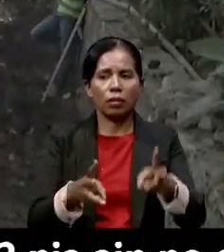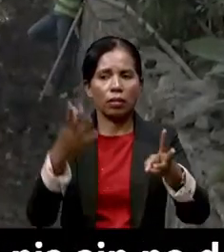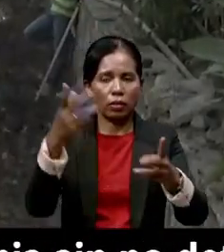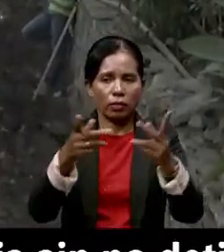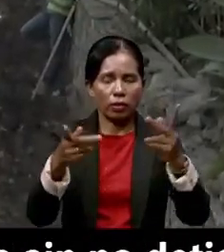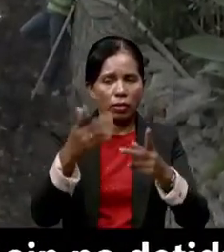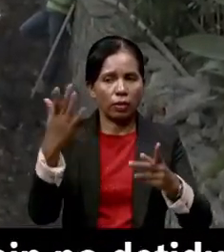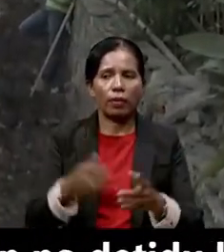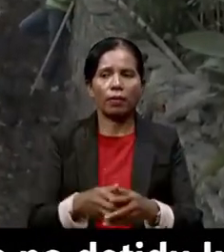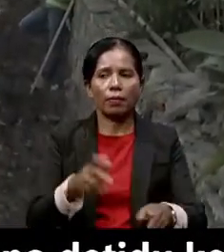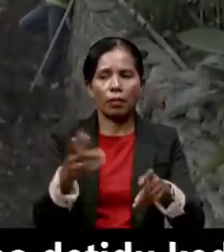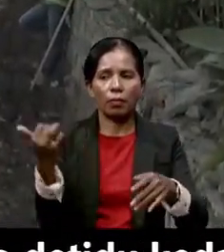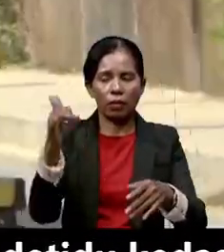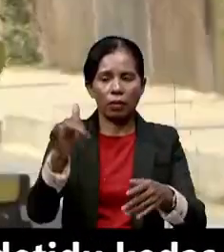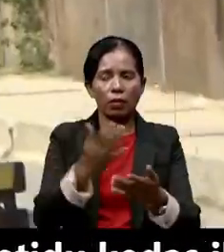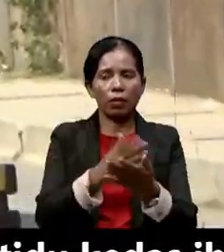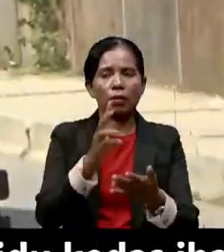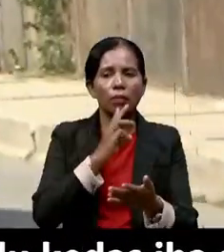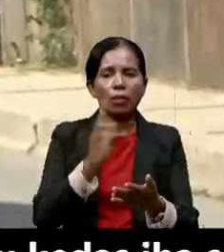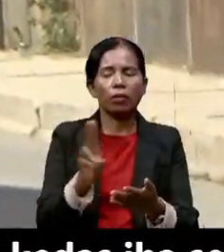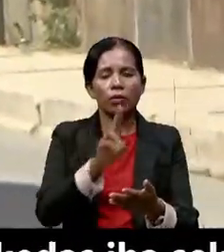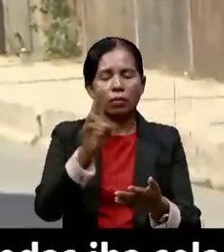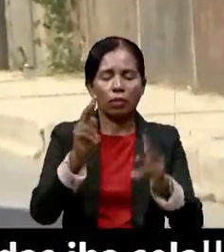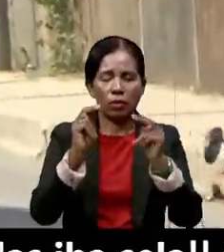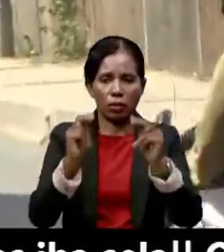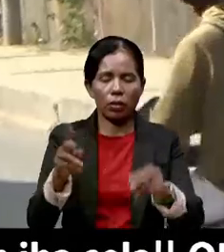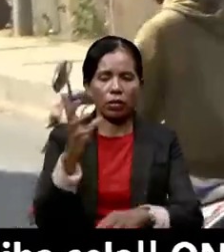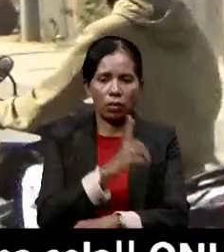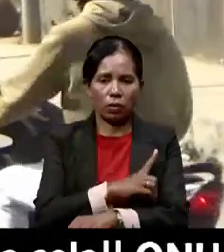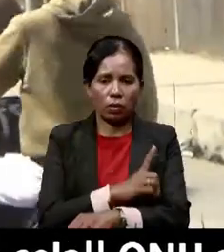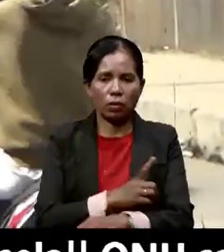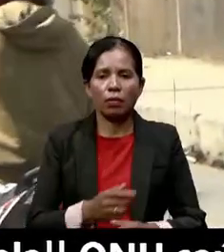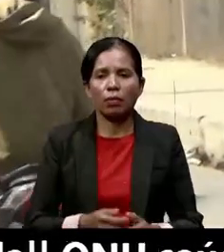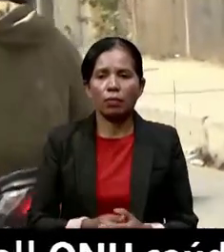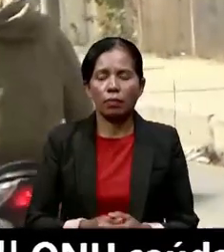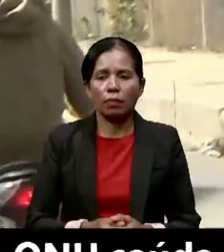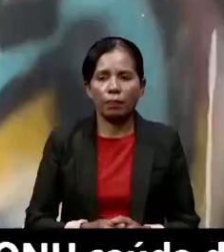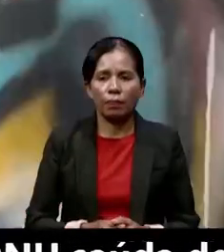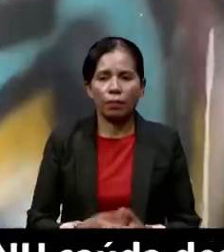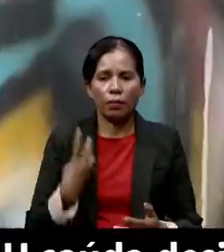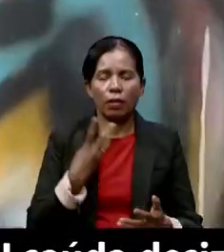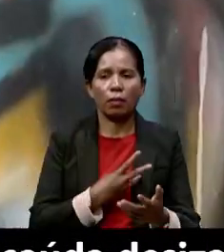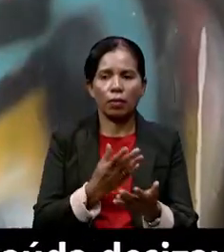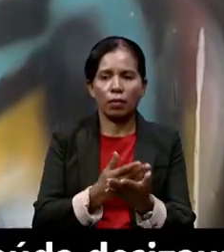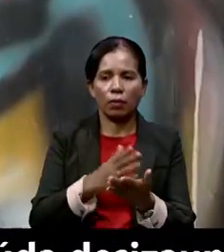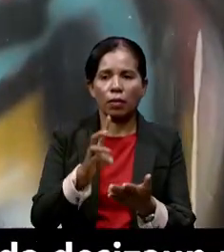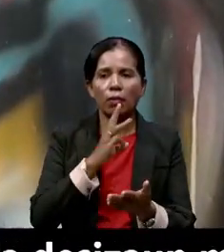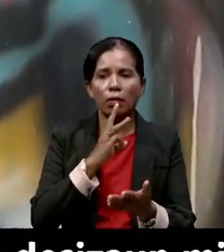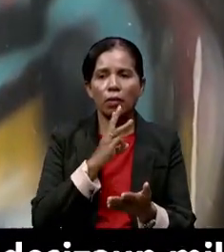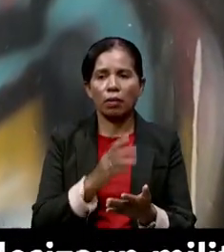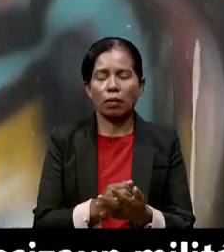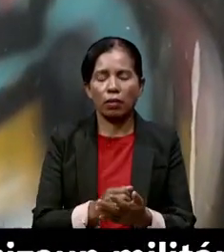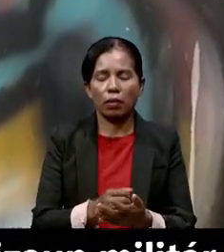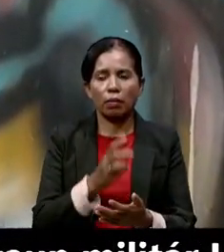refere. Nune comunidade sira susadeit be hodi uja ban nisi dari lor-loron. Ini ami swasa be, swasa tank